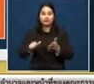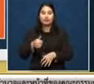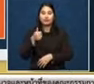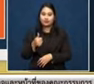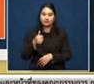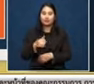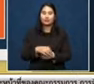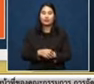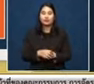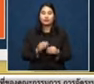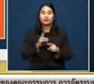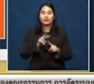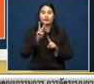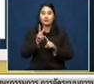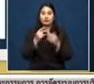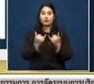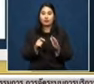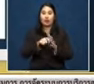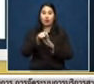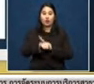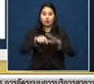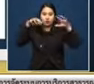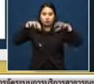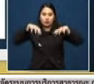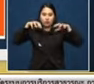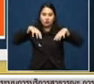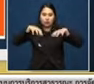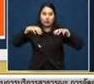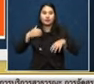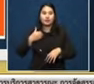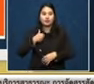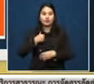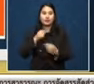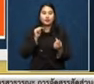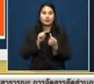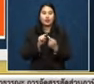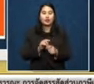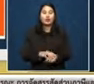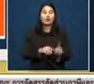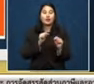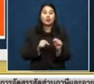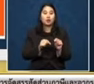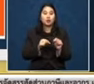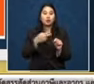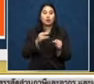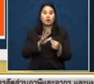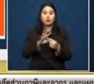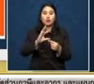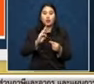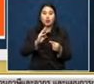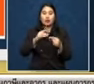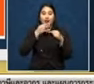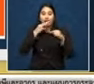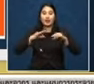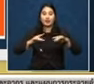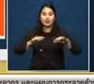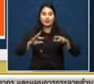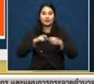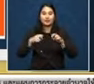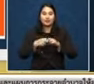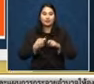ครับเรื่องที่ 2ช่วงนี้โคราชมีฝนตกหลักและในพื้นที่ตำบลหัวทะเลผมได้รับแจ้งปัญหาจากประชาชนหมู่บ้านมงคลชัยประสบ